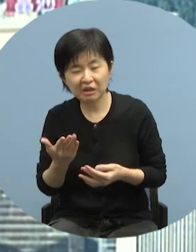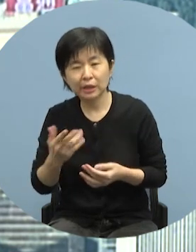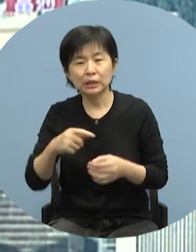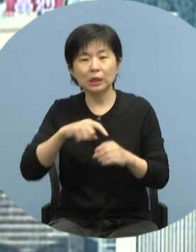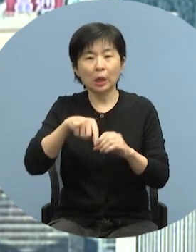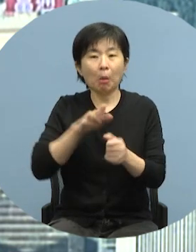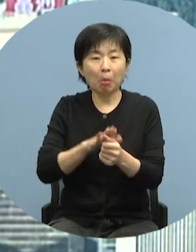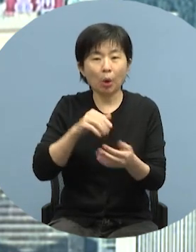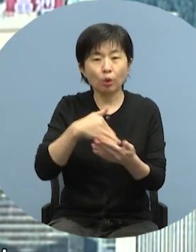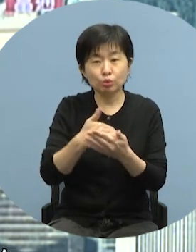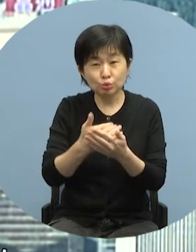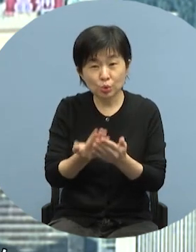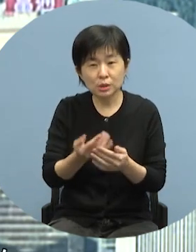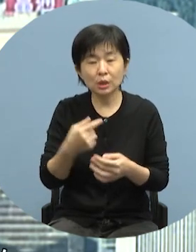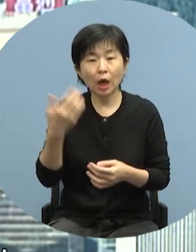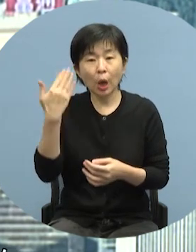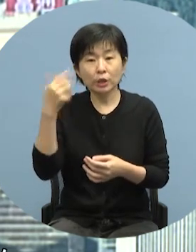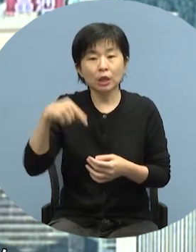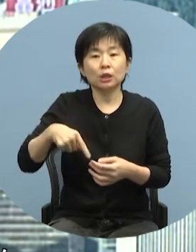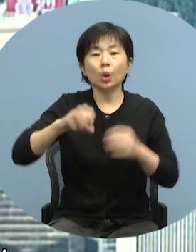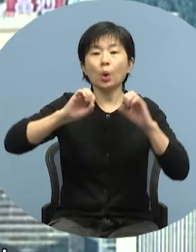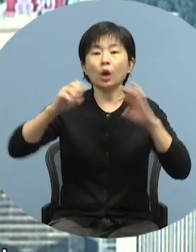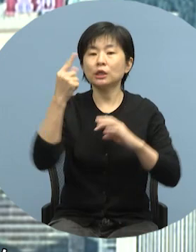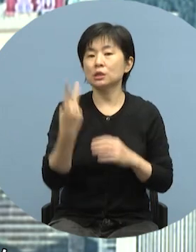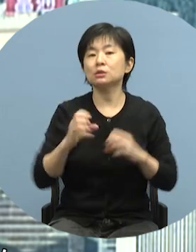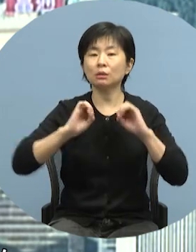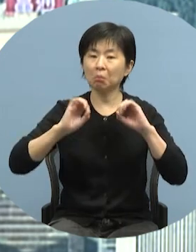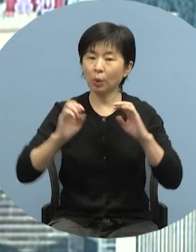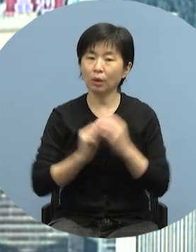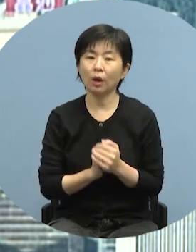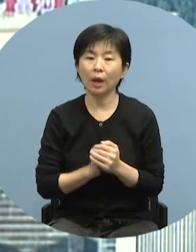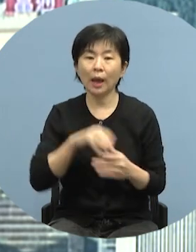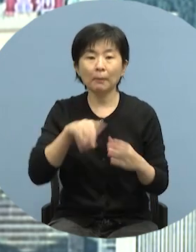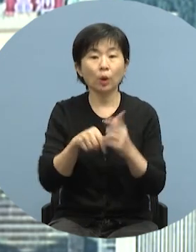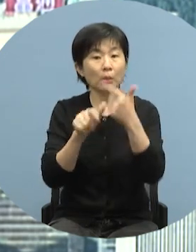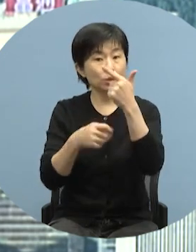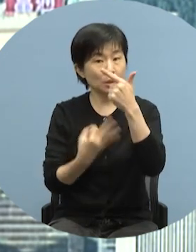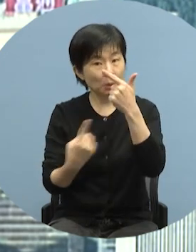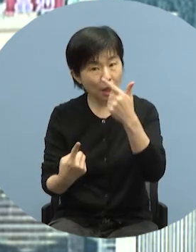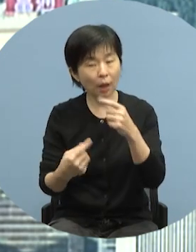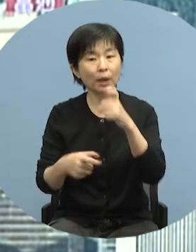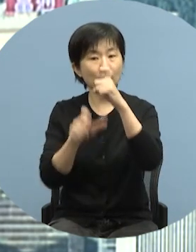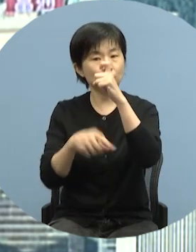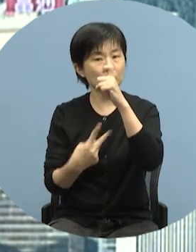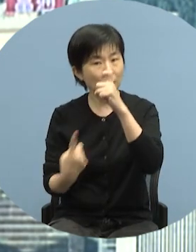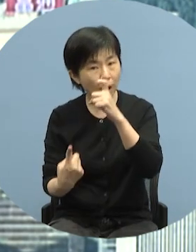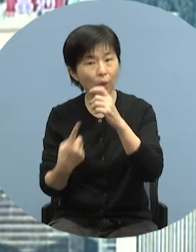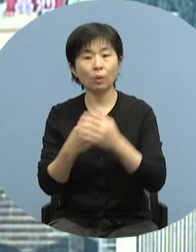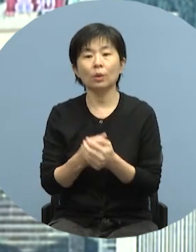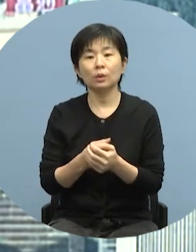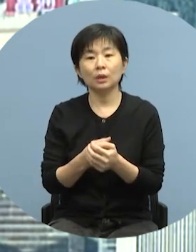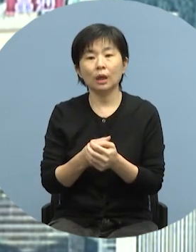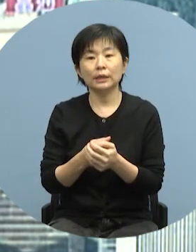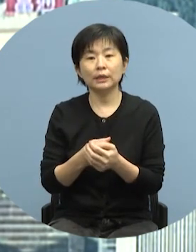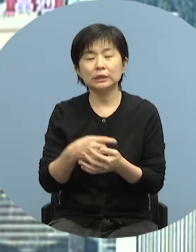一啲紓困嘅措施咧，我早前都喺呢度先後兩次公布咗，包括喺8月31日同埋9月21日咧，